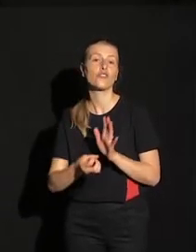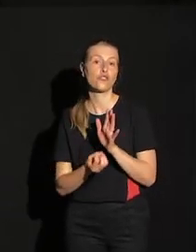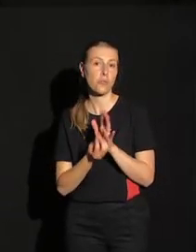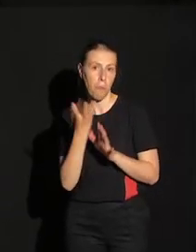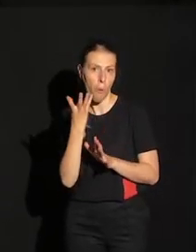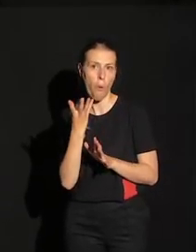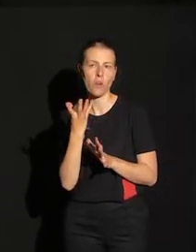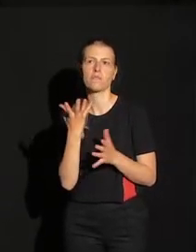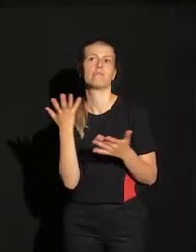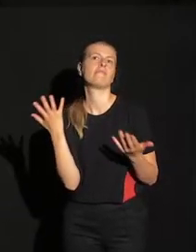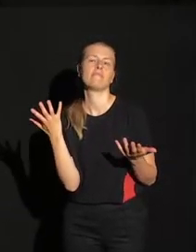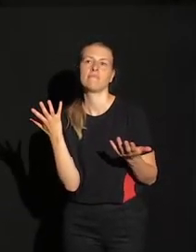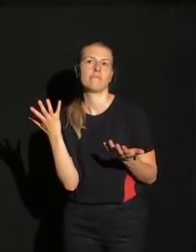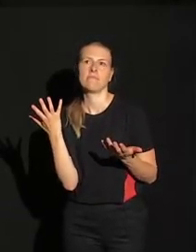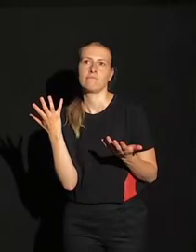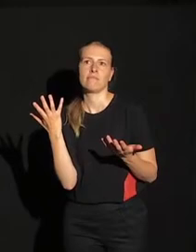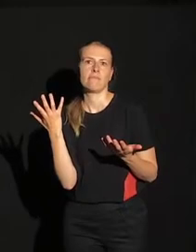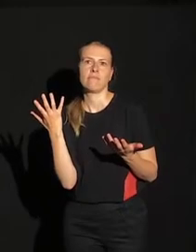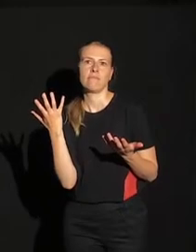eigentlich quasi